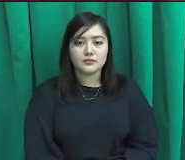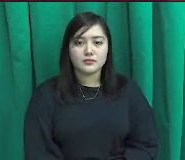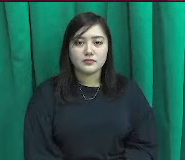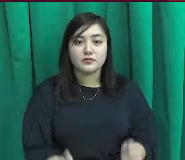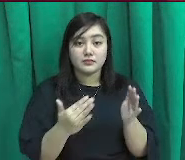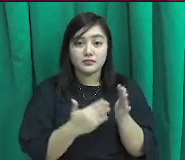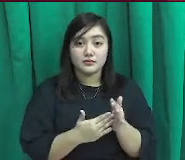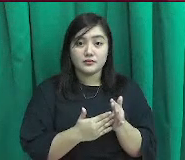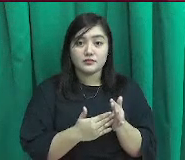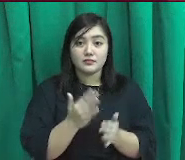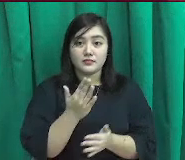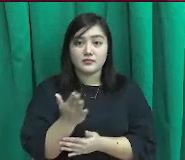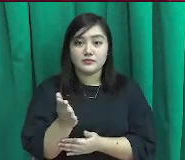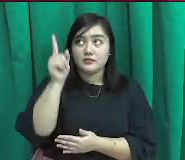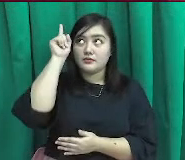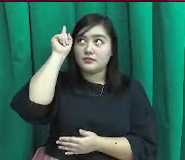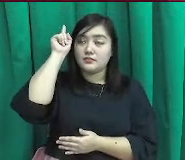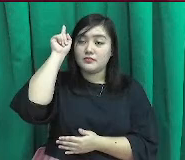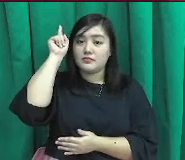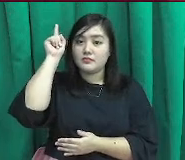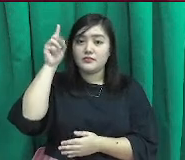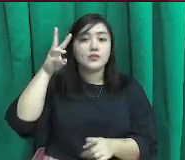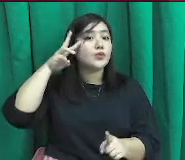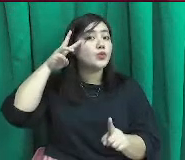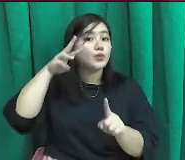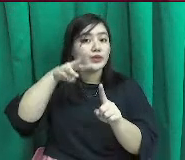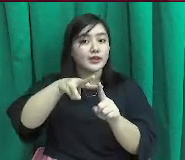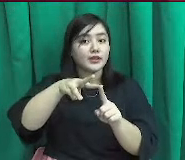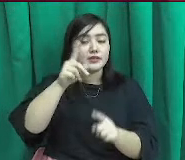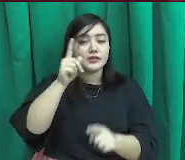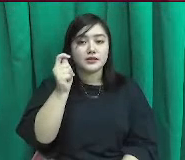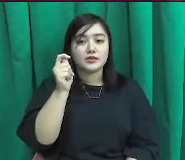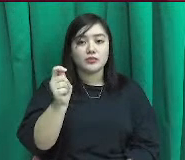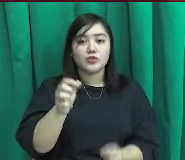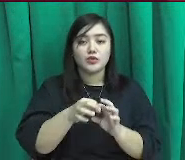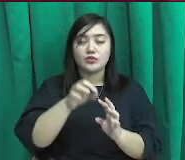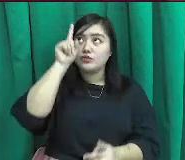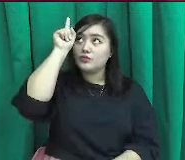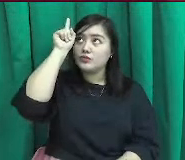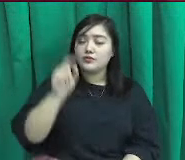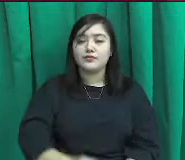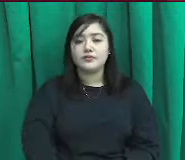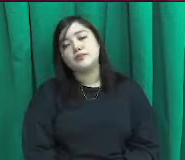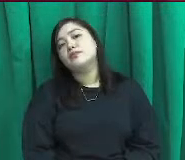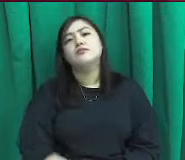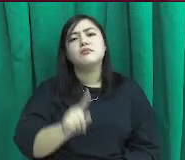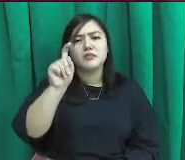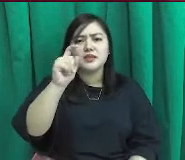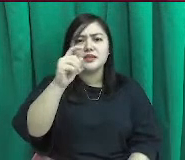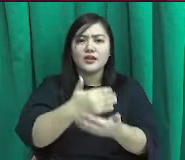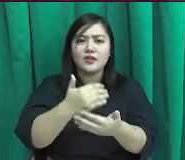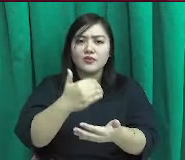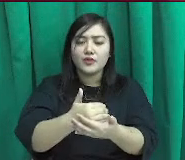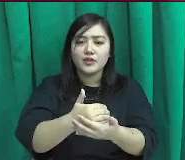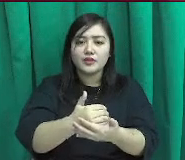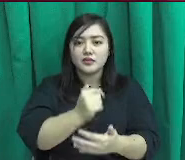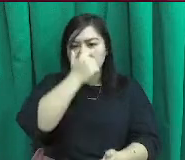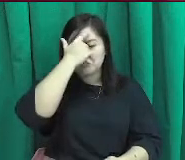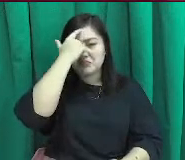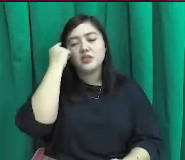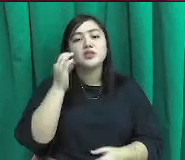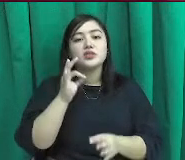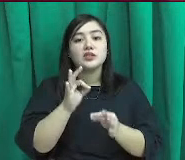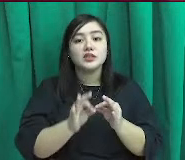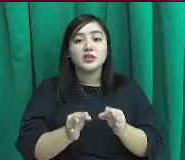see? Ganun po ang nangyayari. Kasi dapat po talagang maiwasan. Kasi kapag pinilit, you will never also like